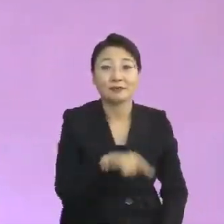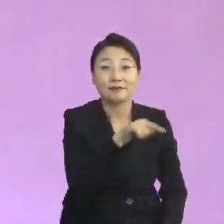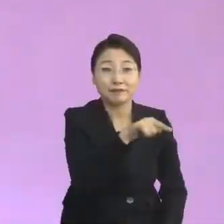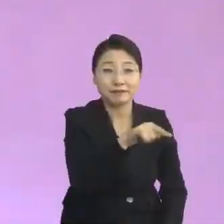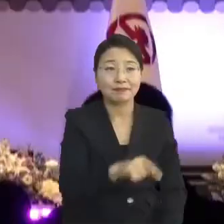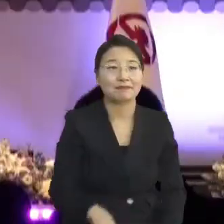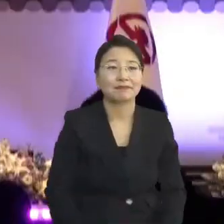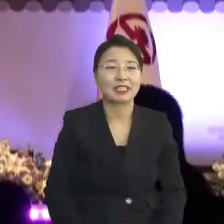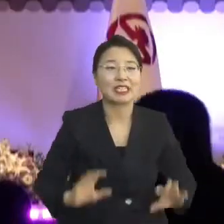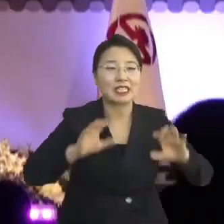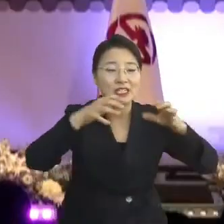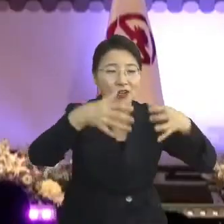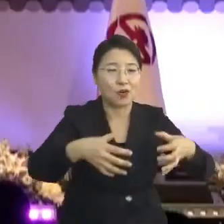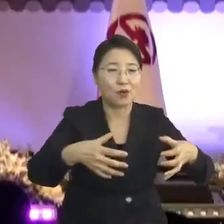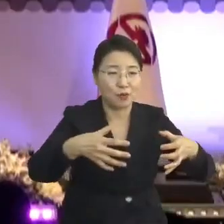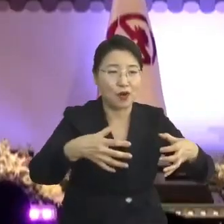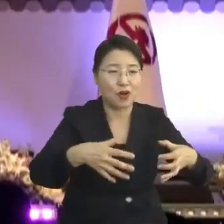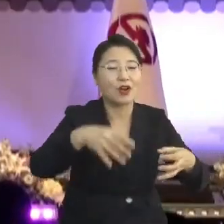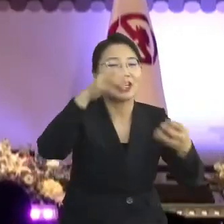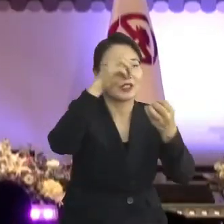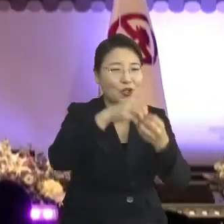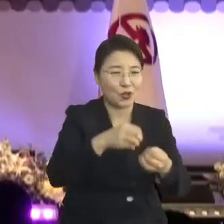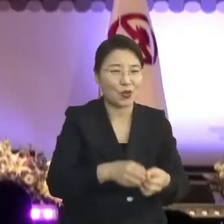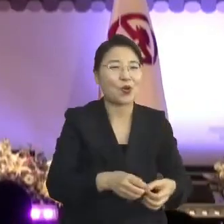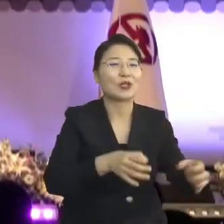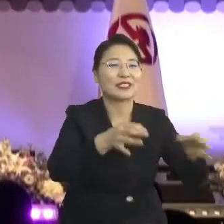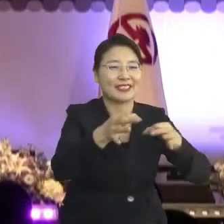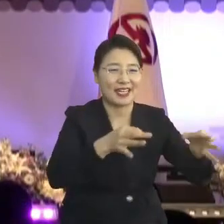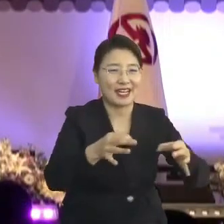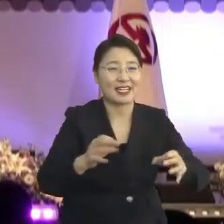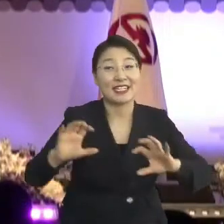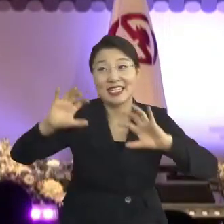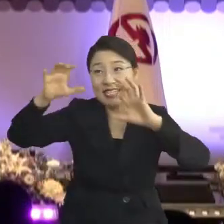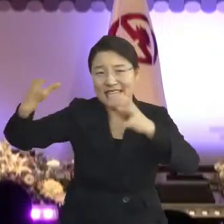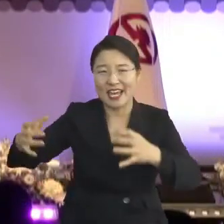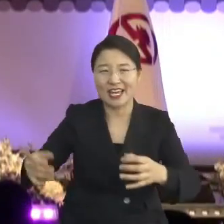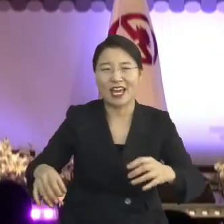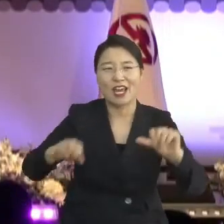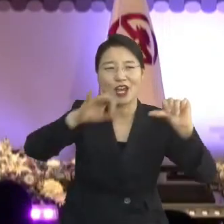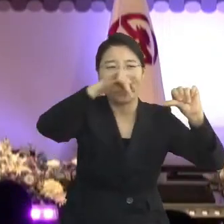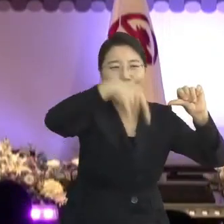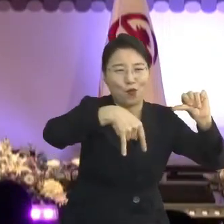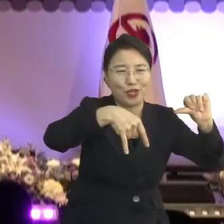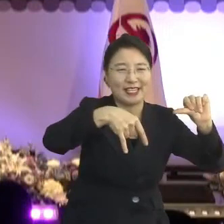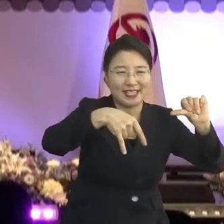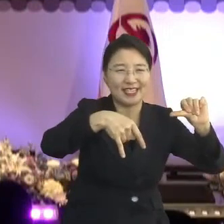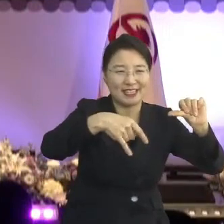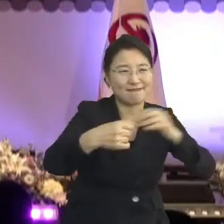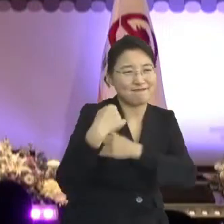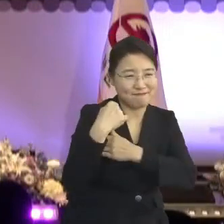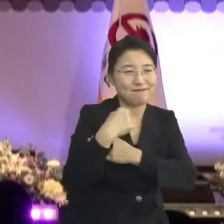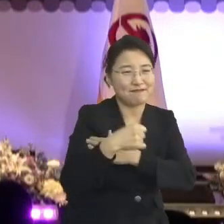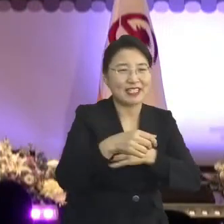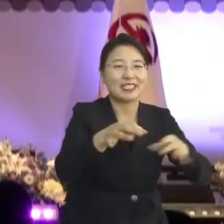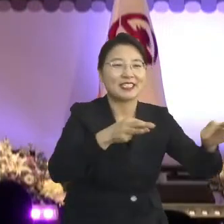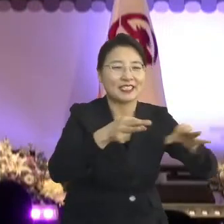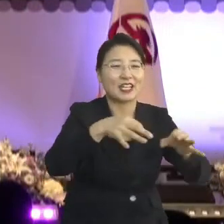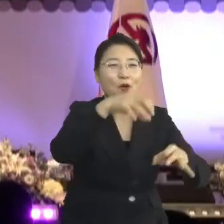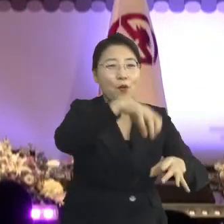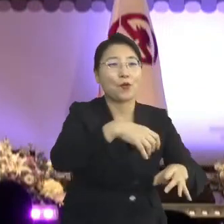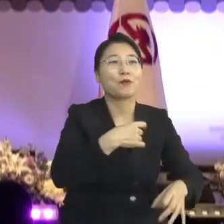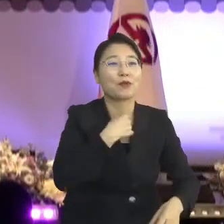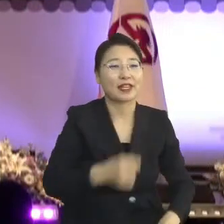이곳에서는 글로벌 탑5 전통시장을 만들겠습니다. 제2권역 전농 답심리